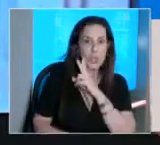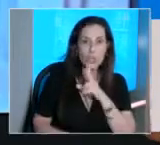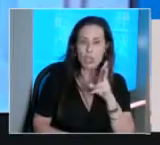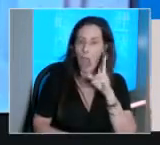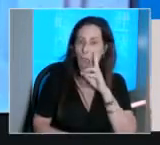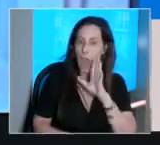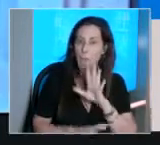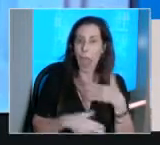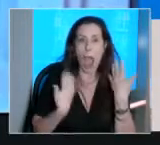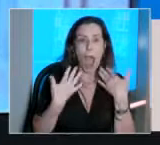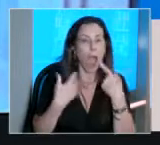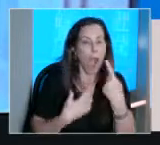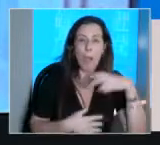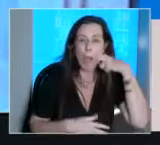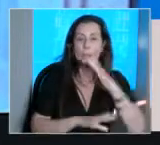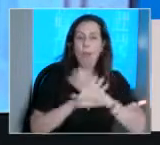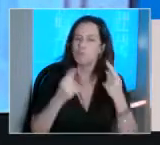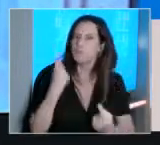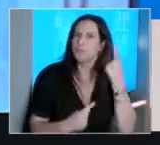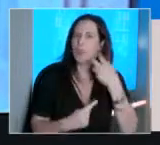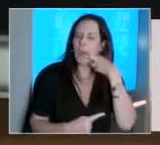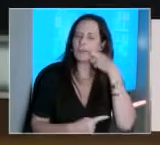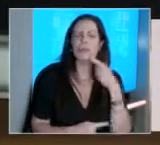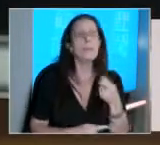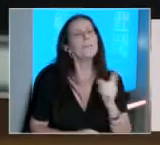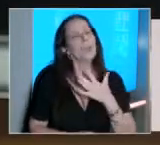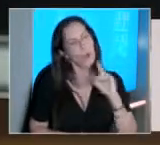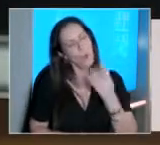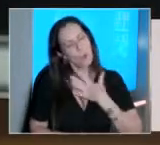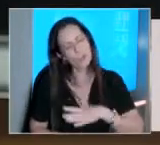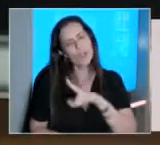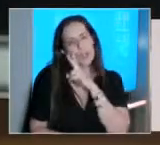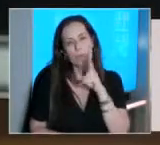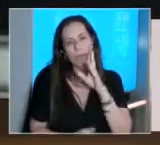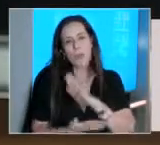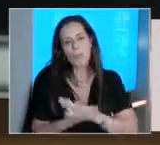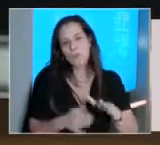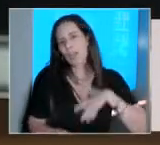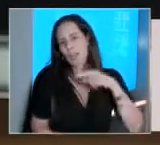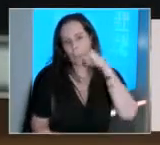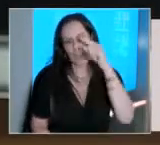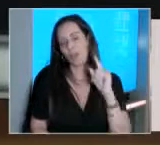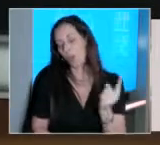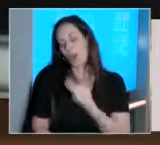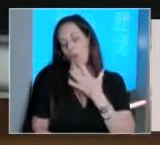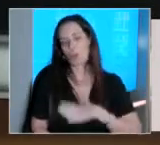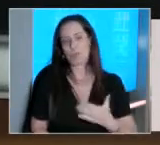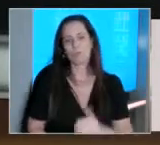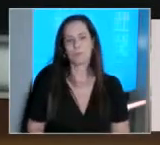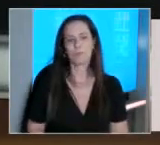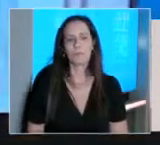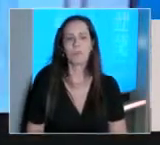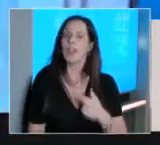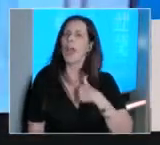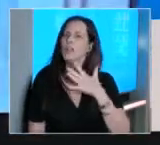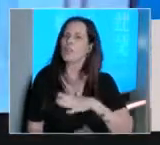שלא נותנת מחמאות. כן, גם משהו שכולם יכולים להזדהות איתו, כי מי לא רוצה שאימא שלו פשוט תהיה גאה בו. כולנו. בדיוק. מאיה, לקראת